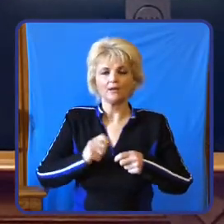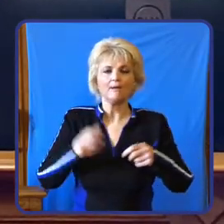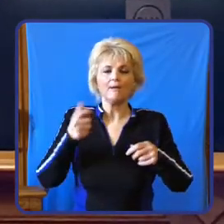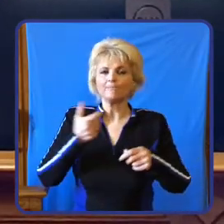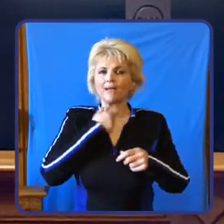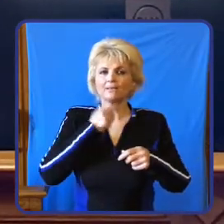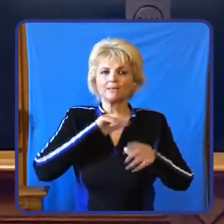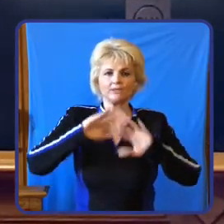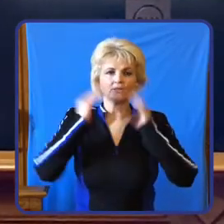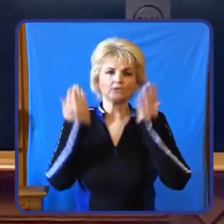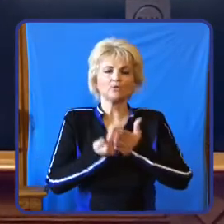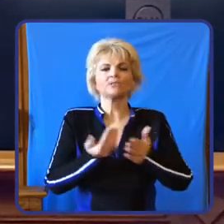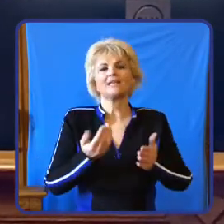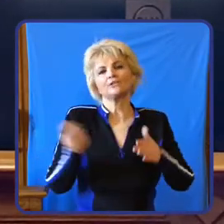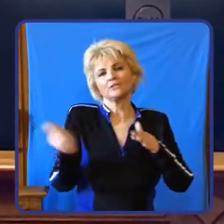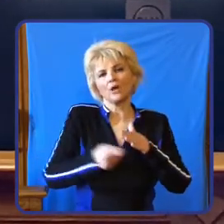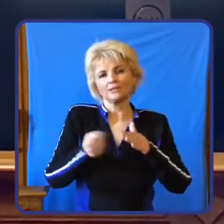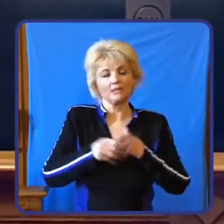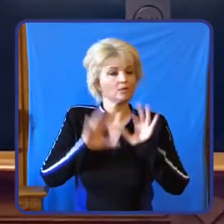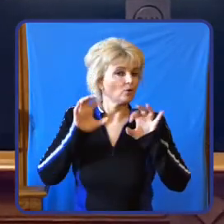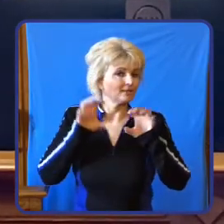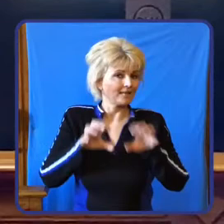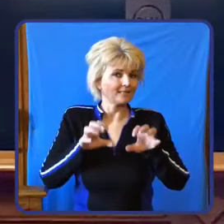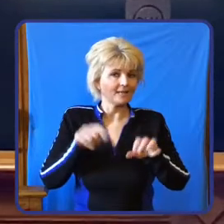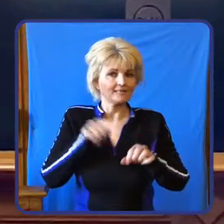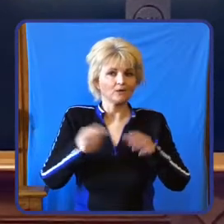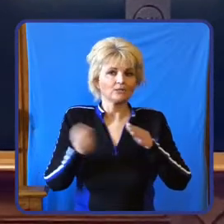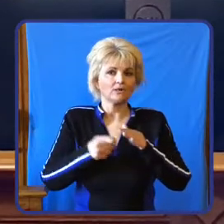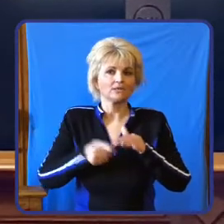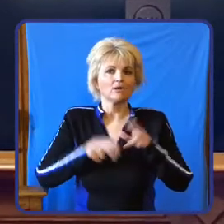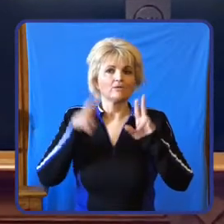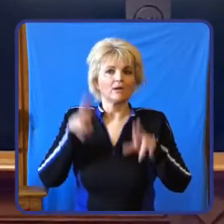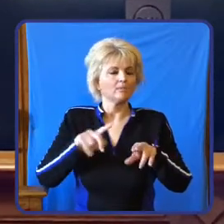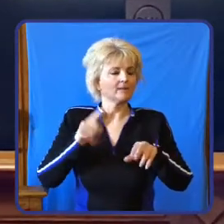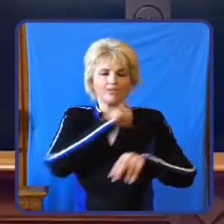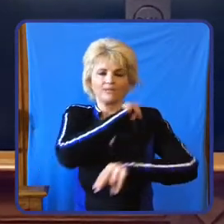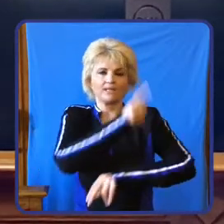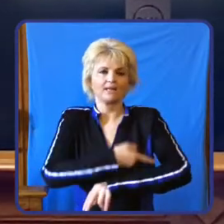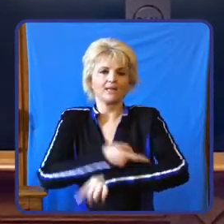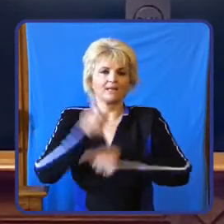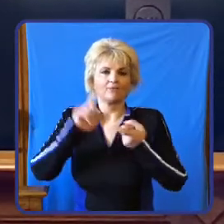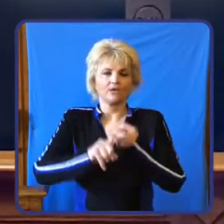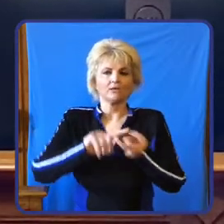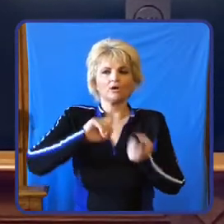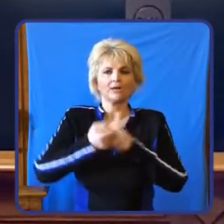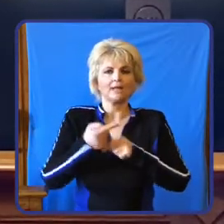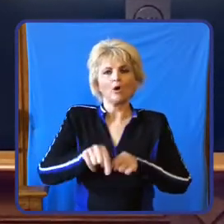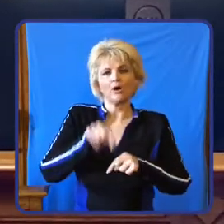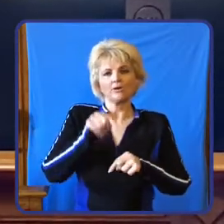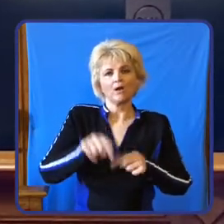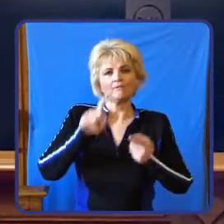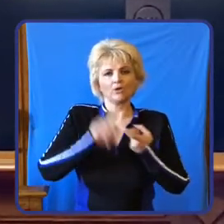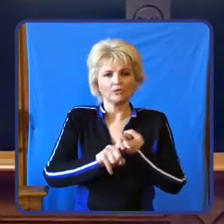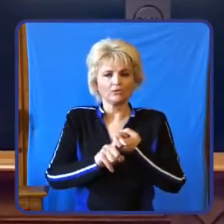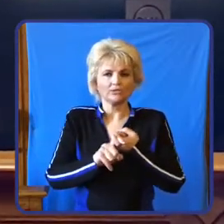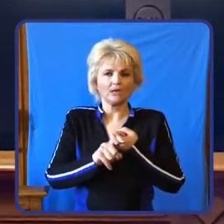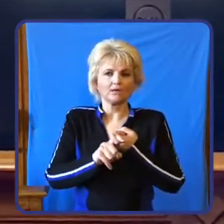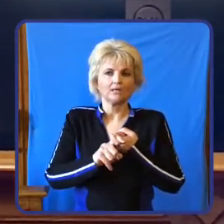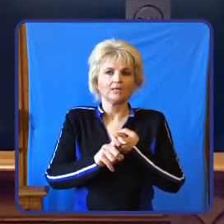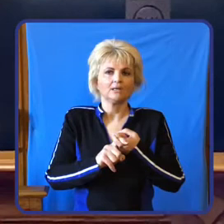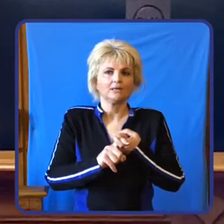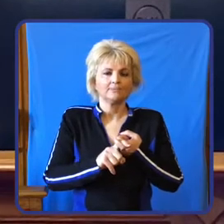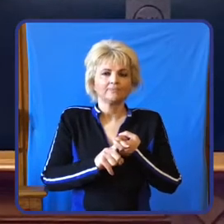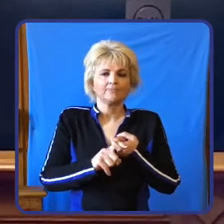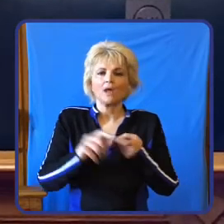szankciót érdekes módon. Egyébként nagyon jól tette, ugyanis ezek a szankciók valójában nem az energetikára vonatkoztak, hanem arra vonatkoztak,